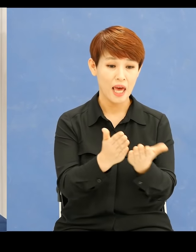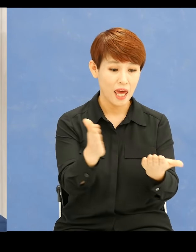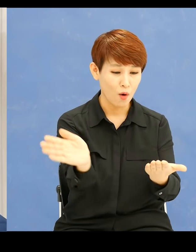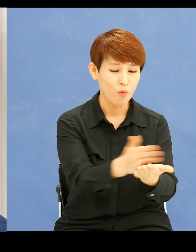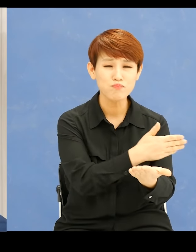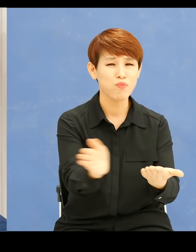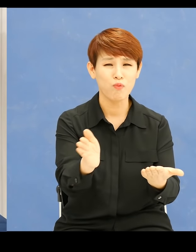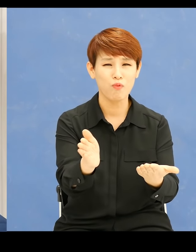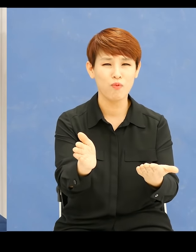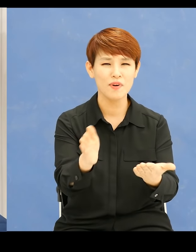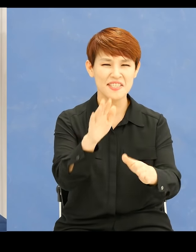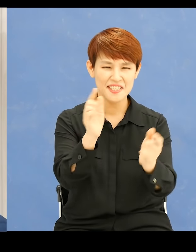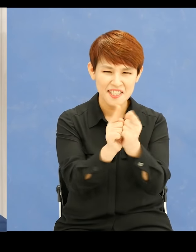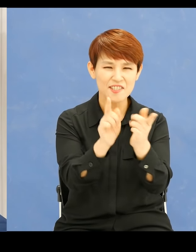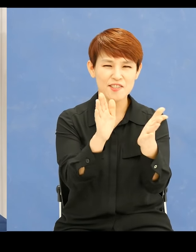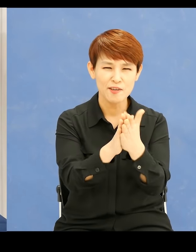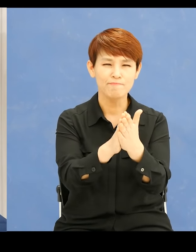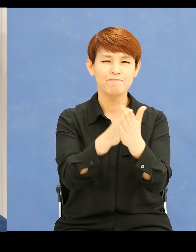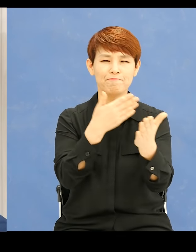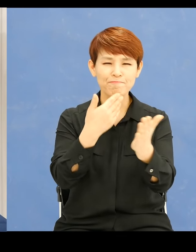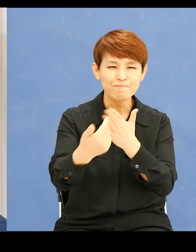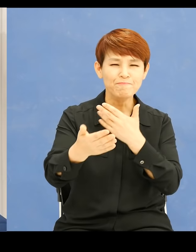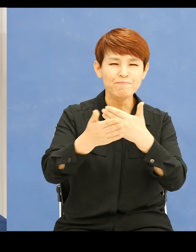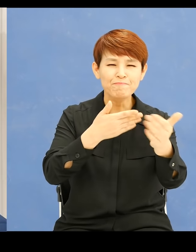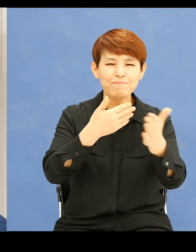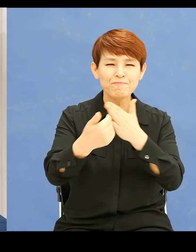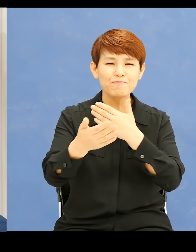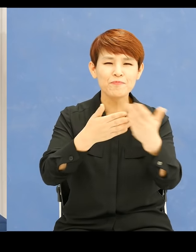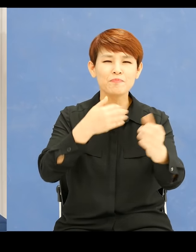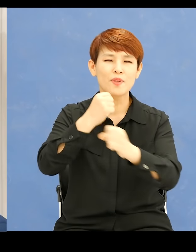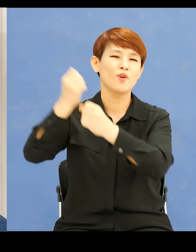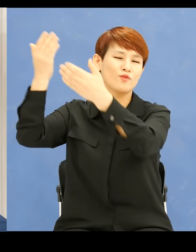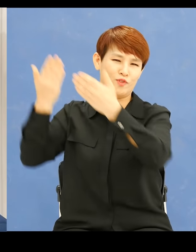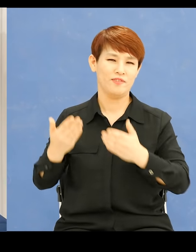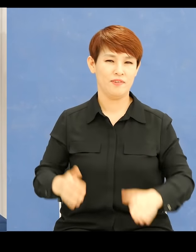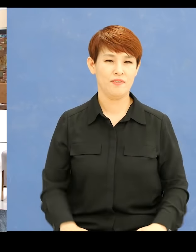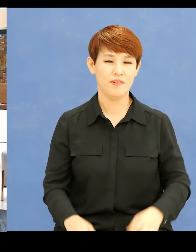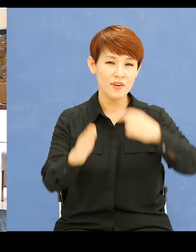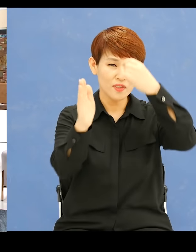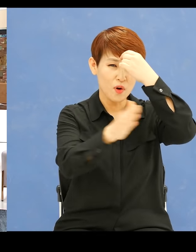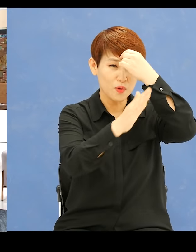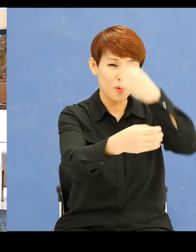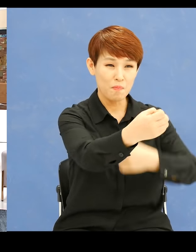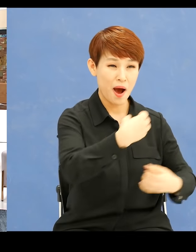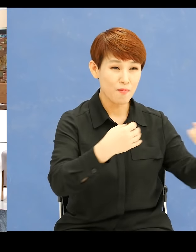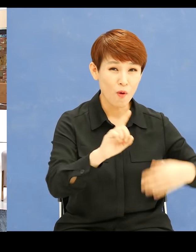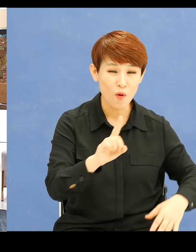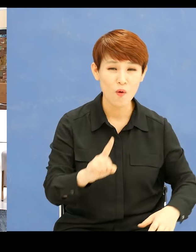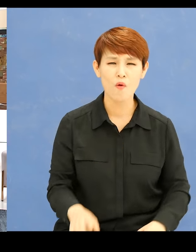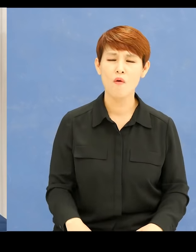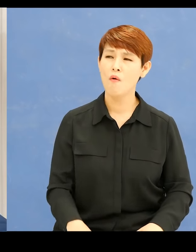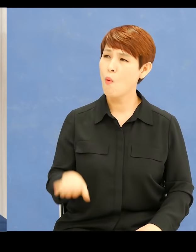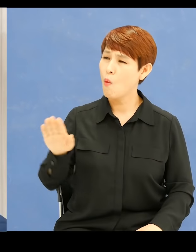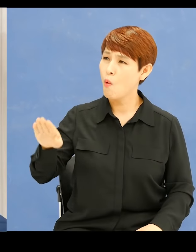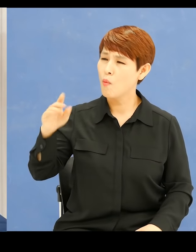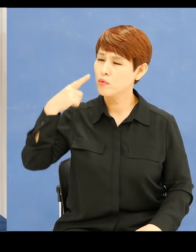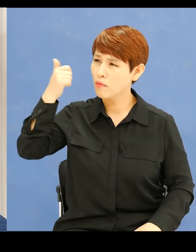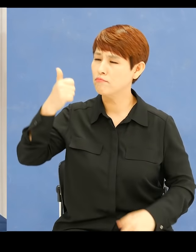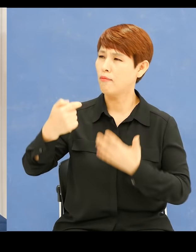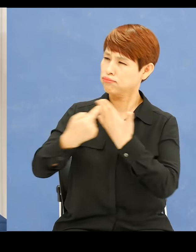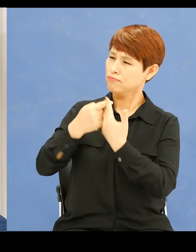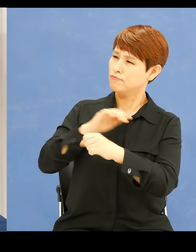찾을 수 없는 수업을 그 삶으로 경험하면서 네. 그래서 나중에 성도님들이 제일 많이 들었던 말이 예.